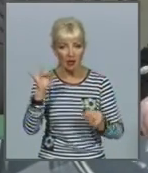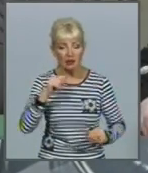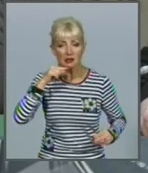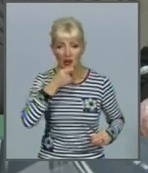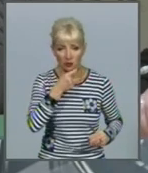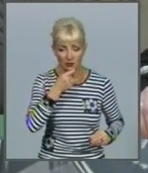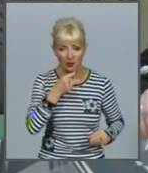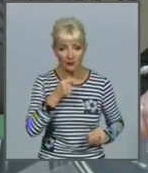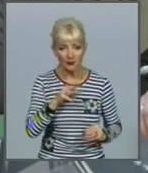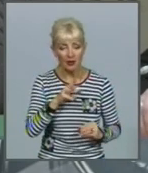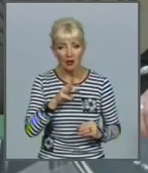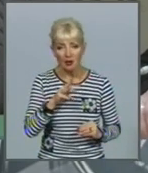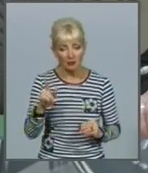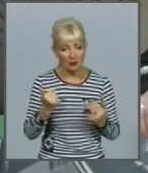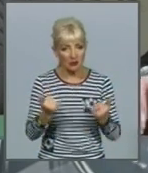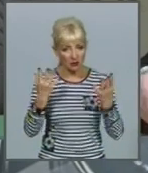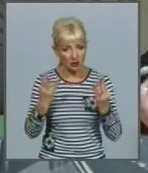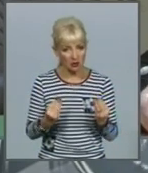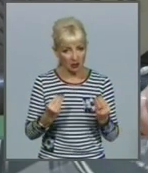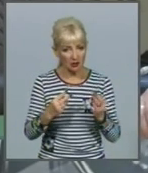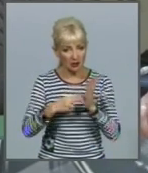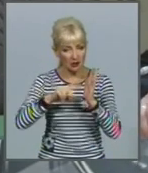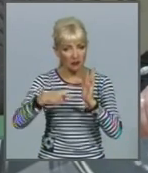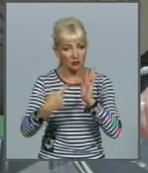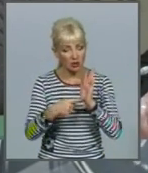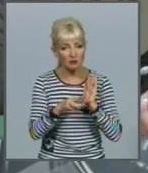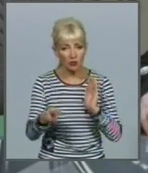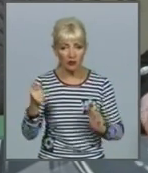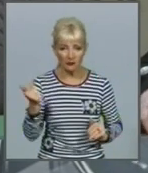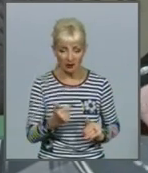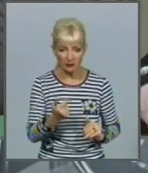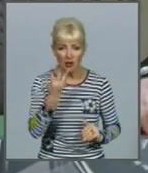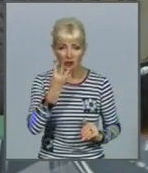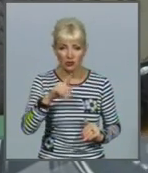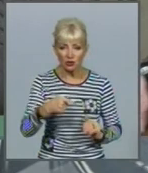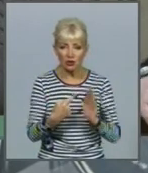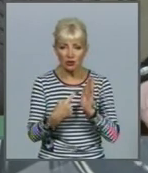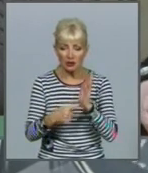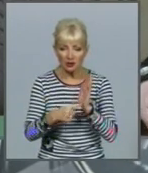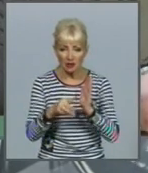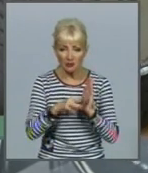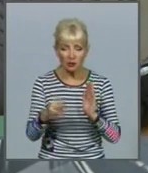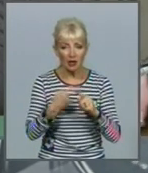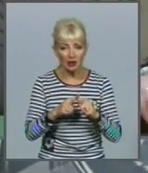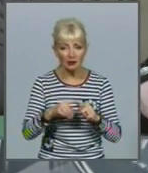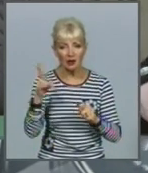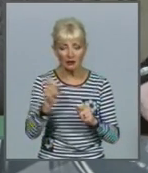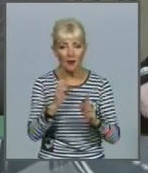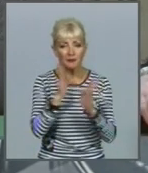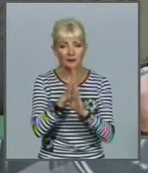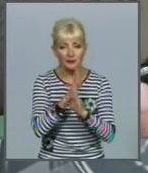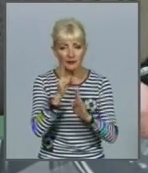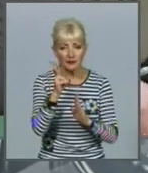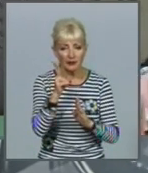на сьогодні 7,6 мільйонів гривень, 4,6 мільйона – це все на кисень, на кисневий провід і